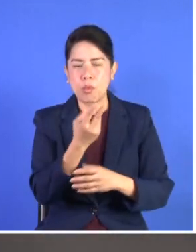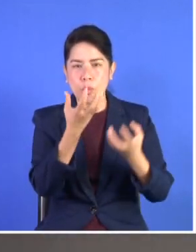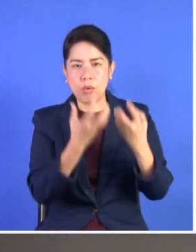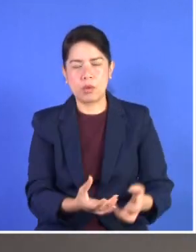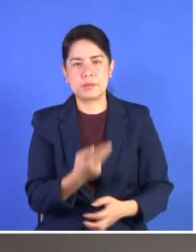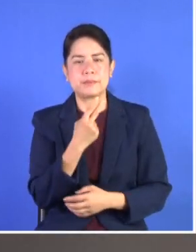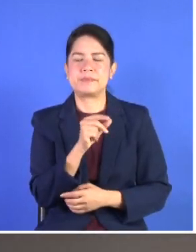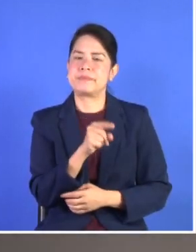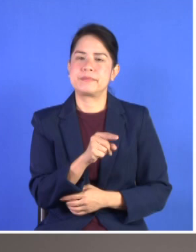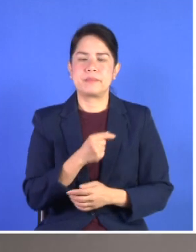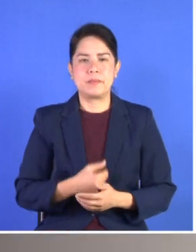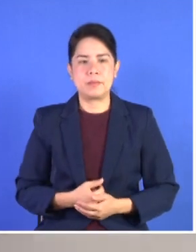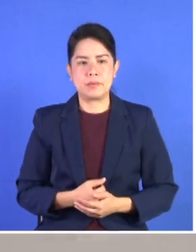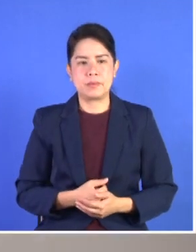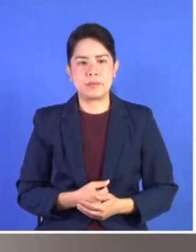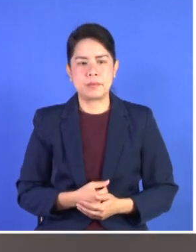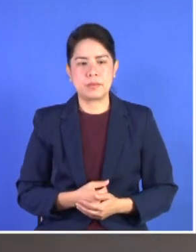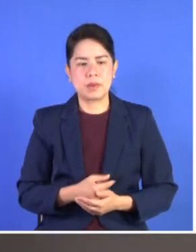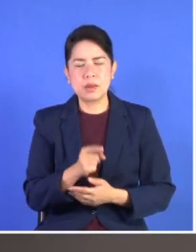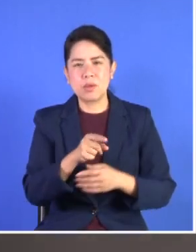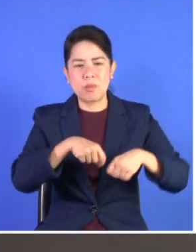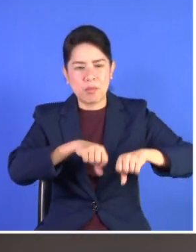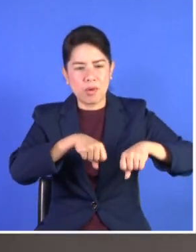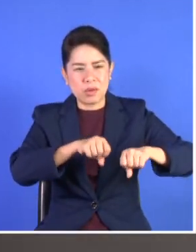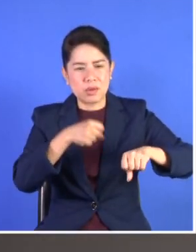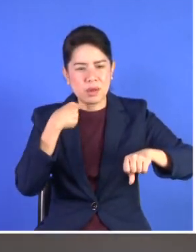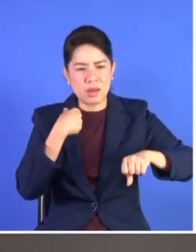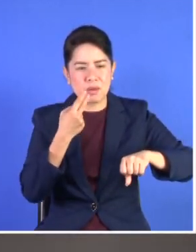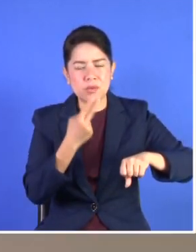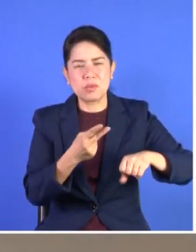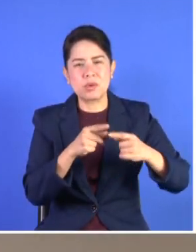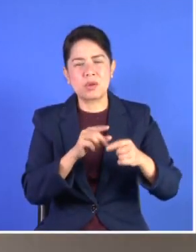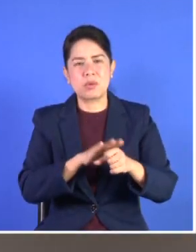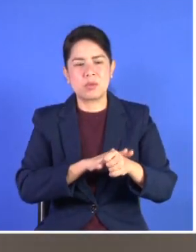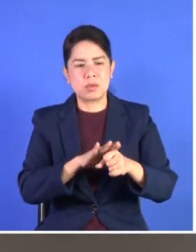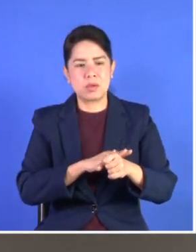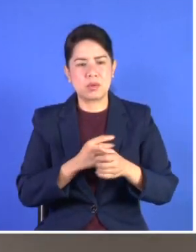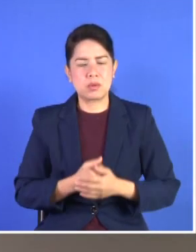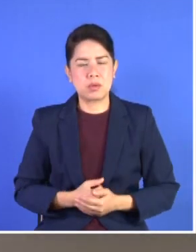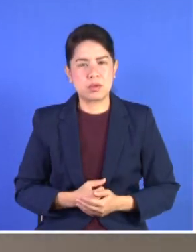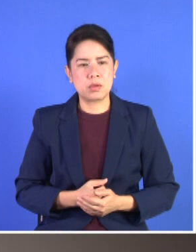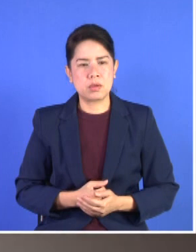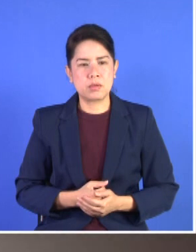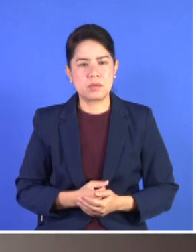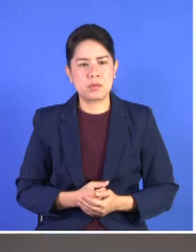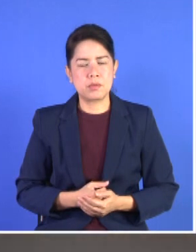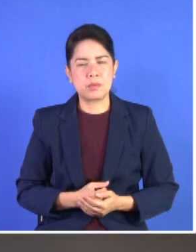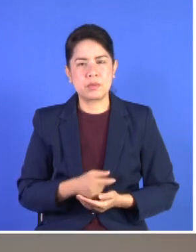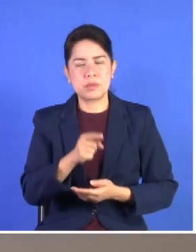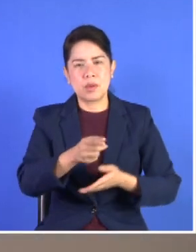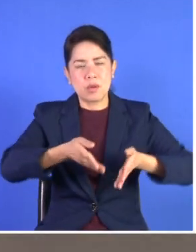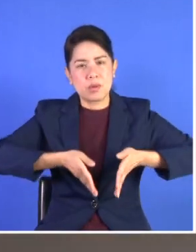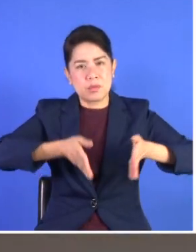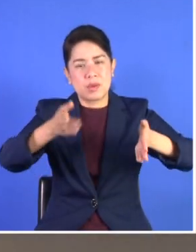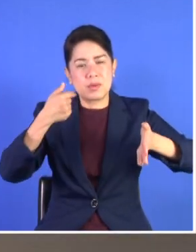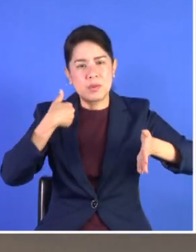เออนี่เทพรวดลงมาแบบนี้แล้วมอเตอร์ไซค์แหมขับผ่านน่าสงสารจังเลยดีไม่ใส่หู แสดงว่าเขาทำความสะอาดบนสะพาน แต่มันไม่ใช่ใ